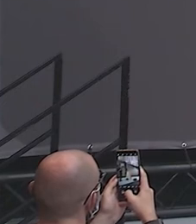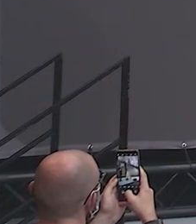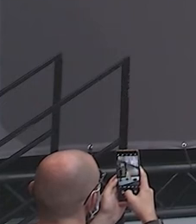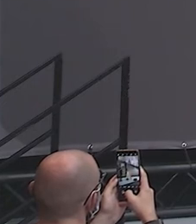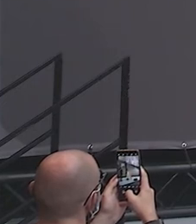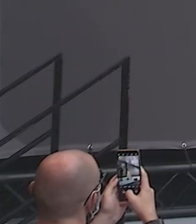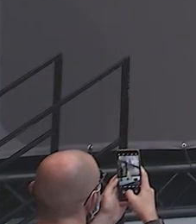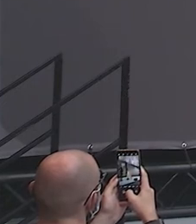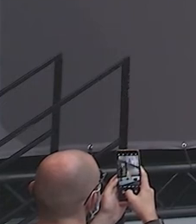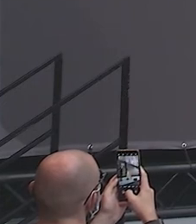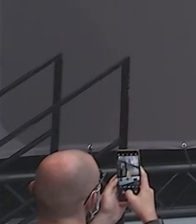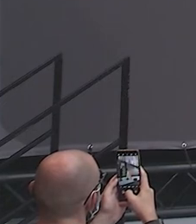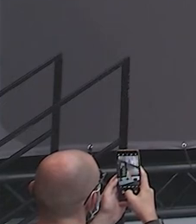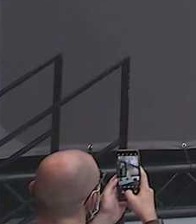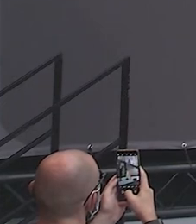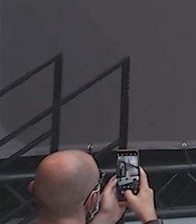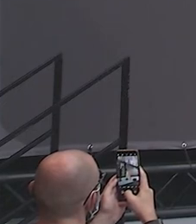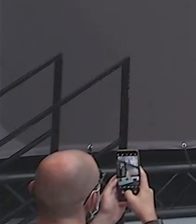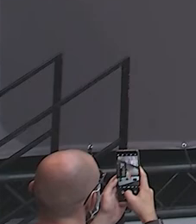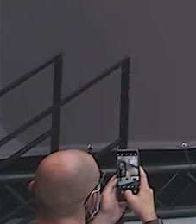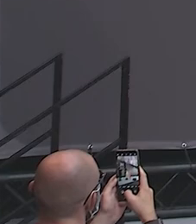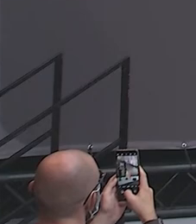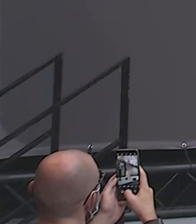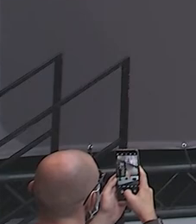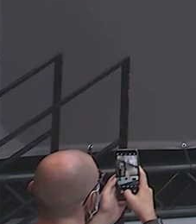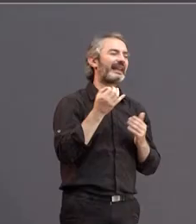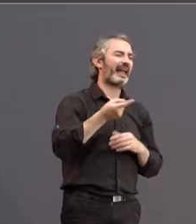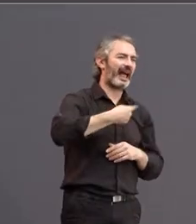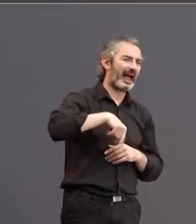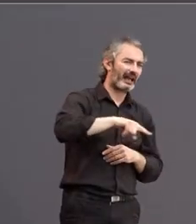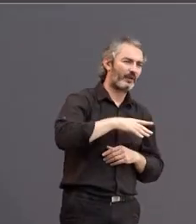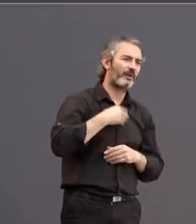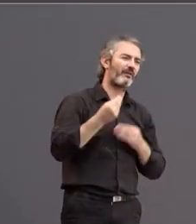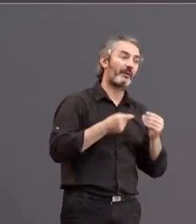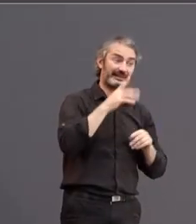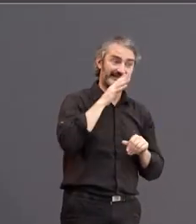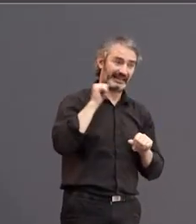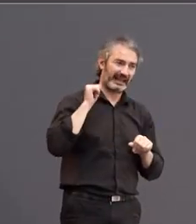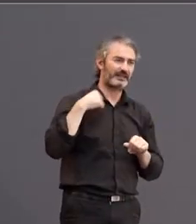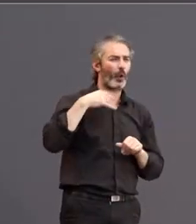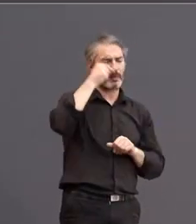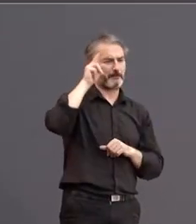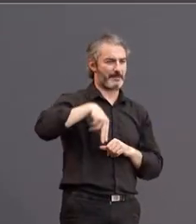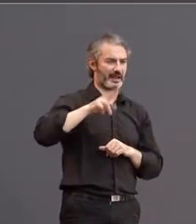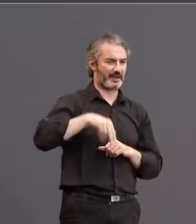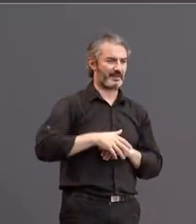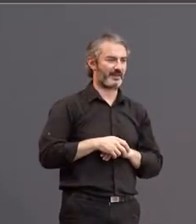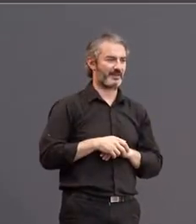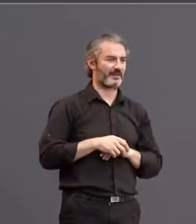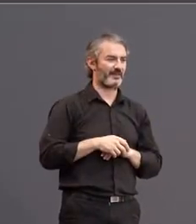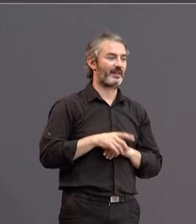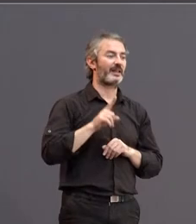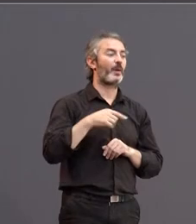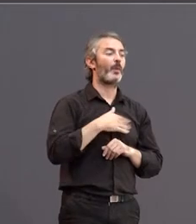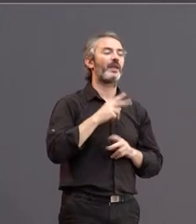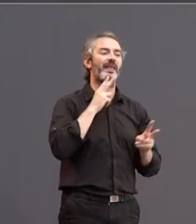i hem plorat, hem gaudit i ens hem atabalat, però la gràcia ha estat en trobar l'equilibri que ha fet que aquests 5 anys siguin inoblidables. També vull